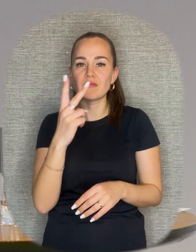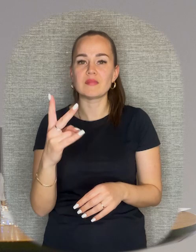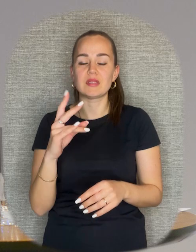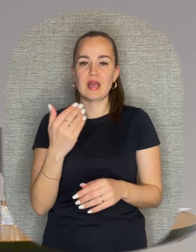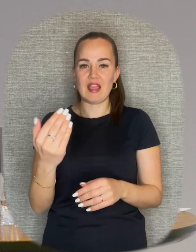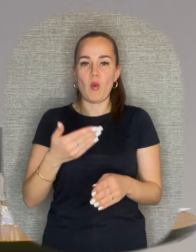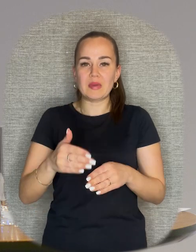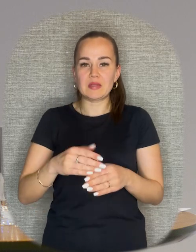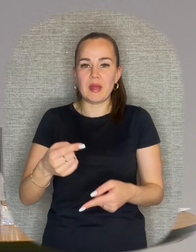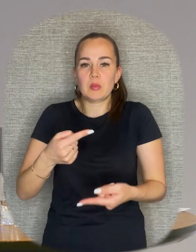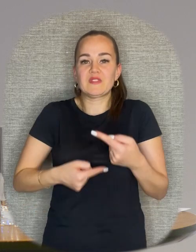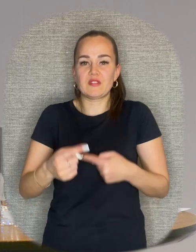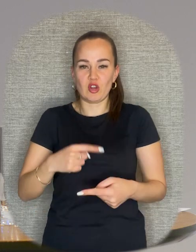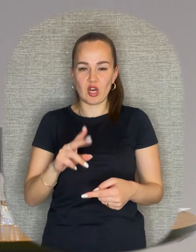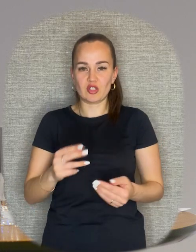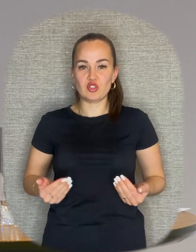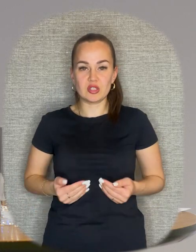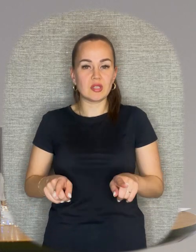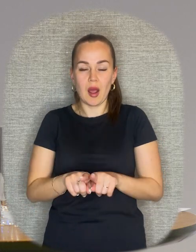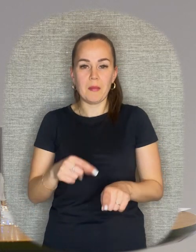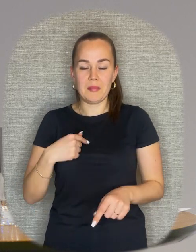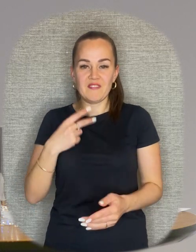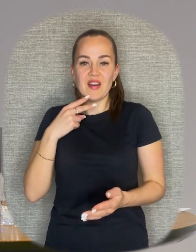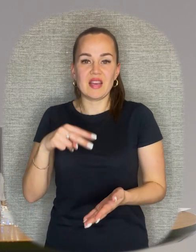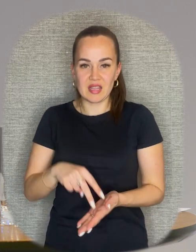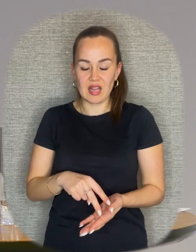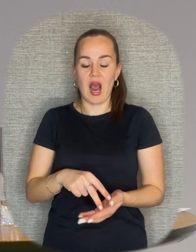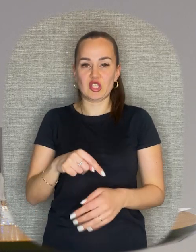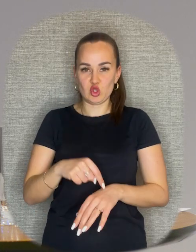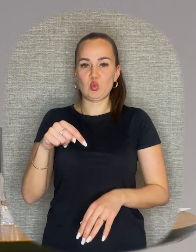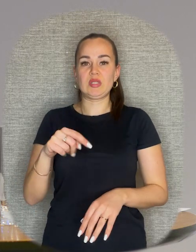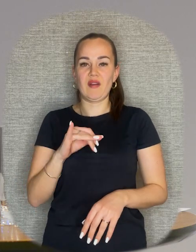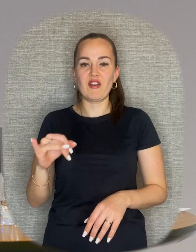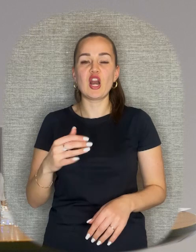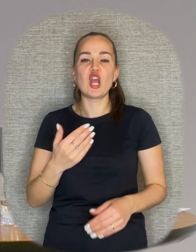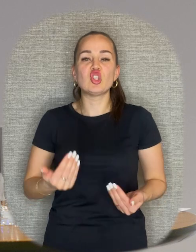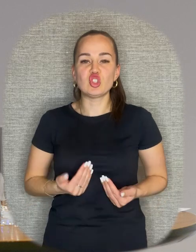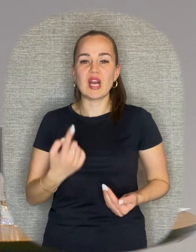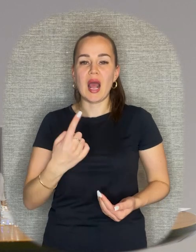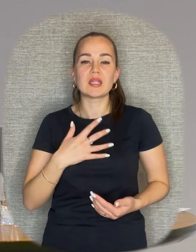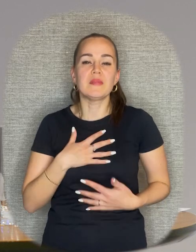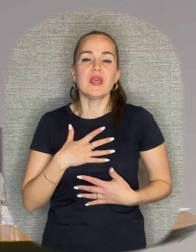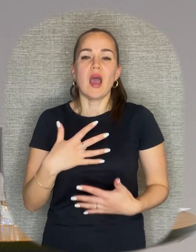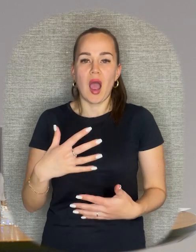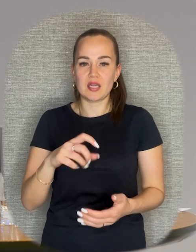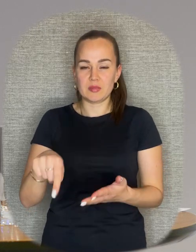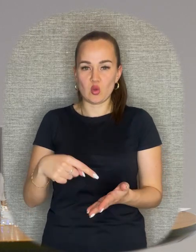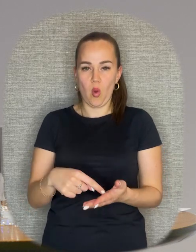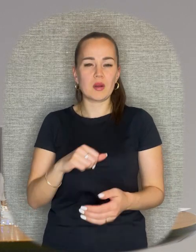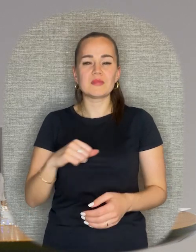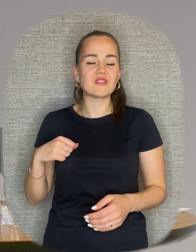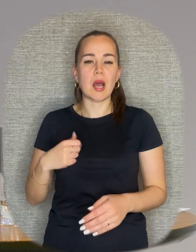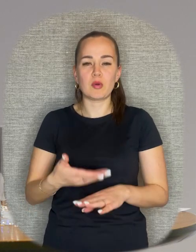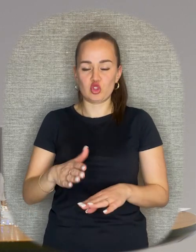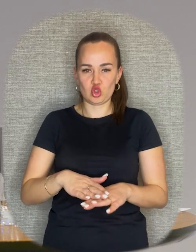постепенного возвращения к жизни так мы в Ленинграде наблюдали чувствовали И жили одним дыханием с нашим прекрасным городом самое тяжёлое